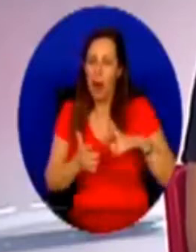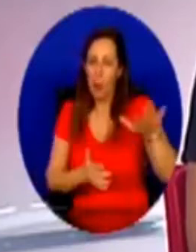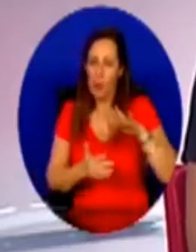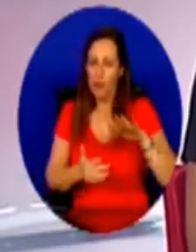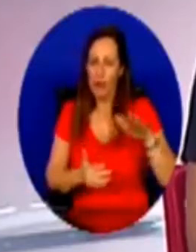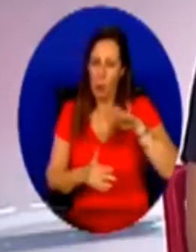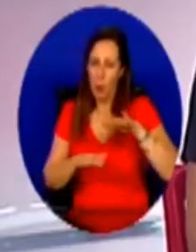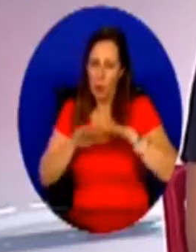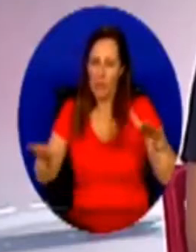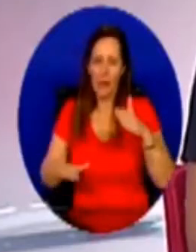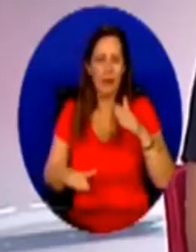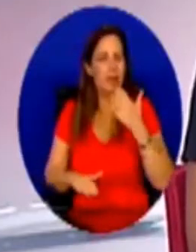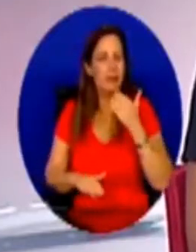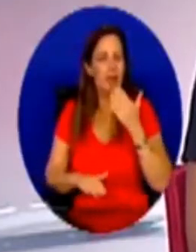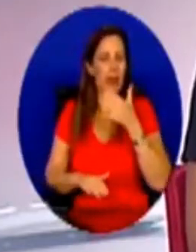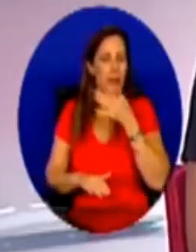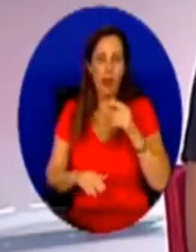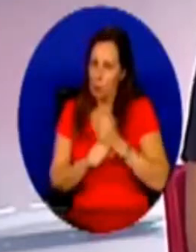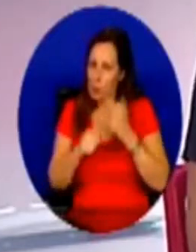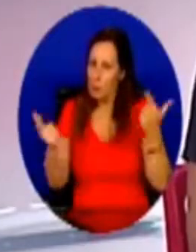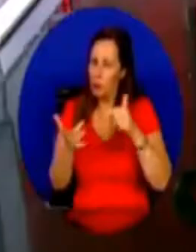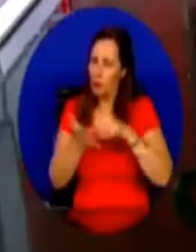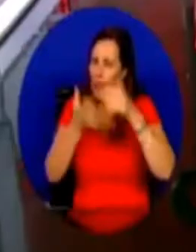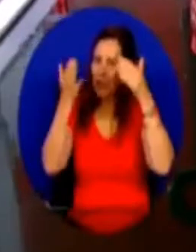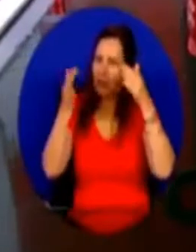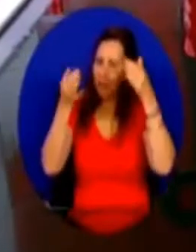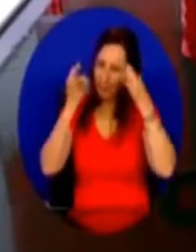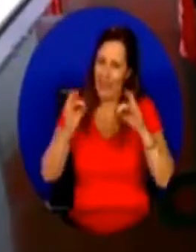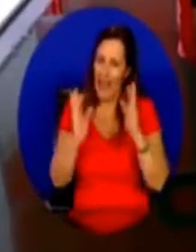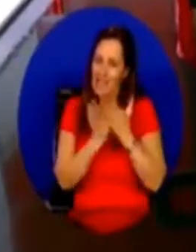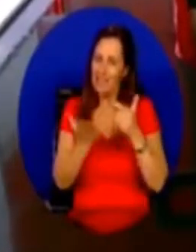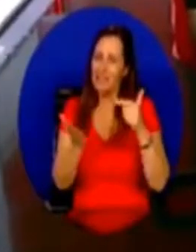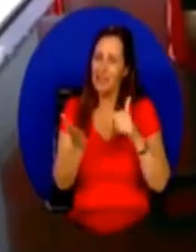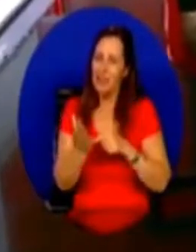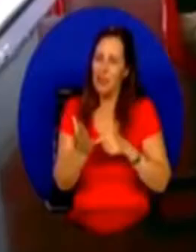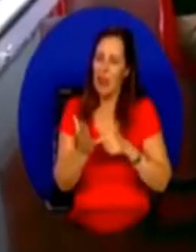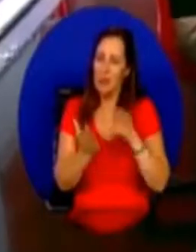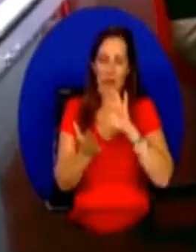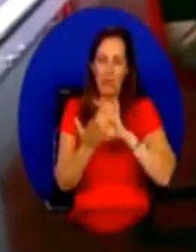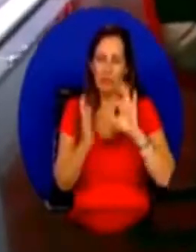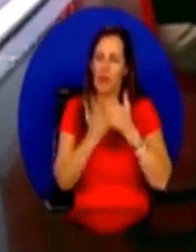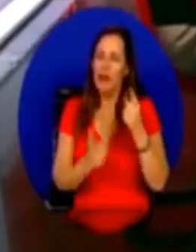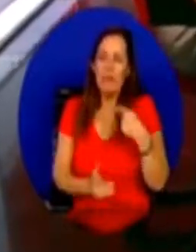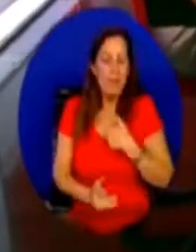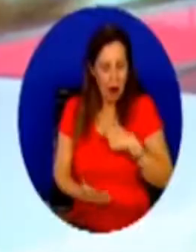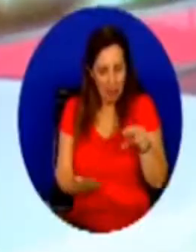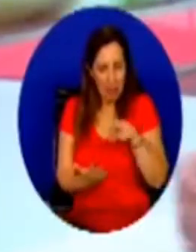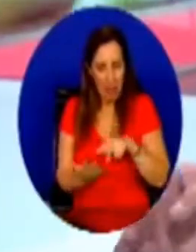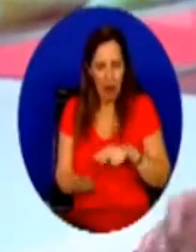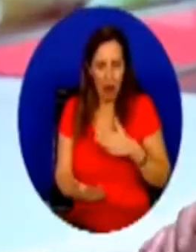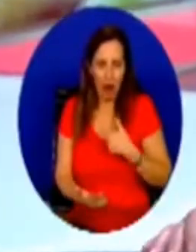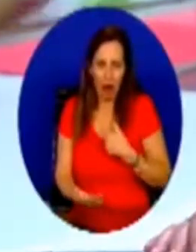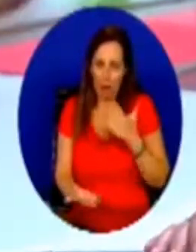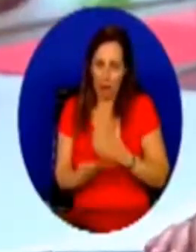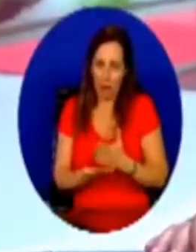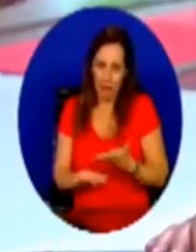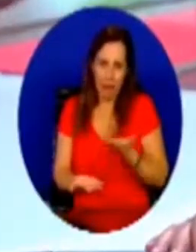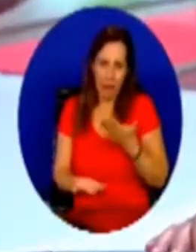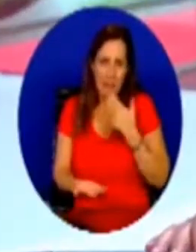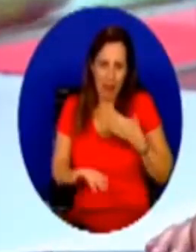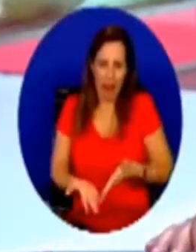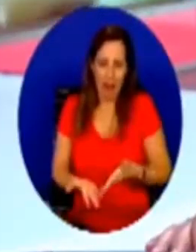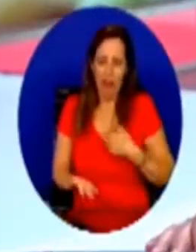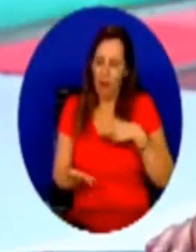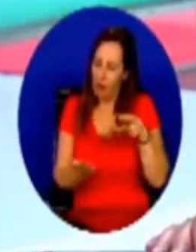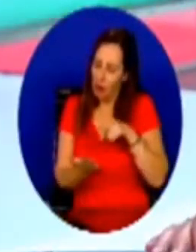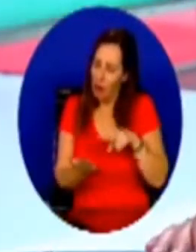המועצה לישראל יפה. אתם הולכים לעשות אירוע לכבוד הספר. נכון. ולכבוד סף. ואת יודעת, אני קראתי ישראלי כבר 50 ומשהו שנה, קראתי